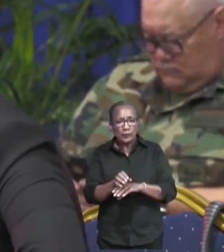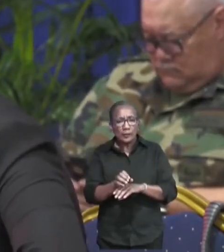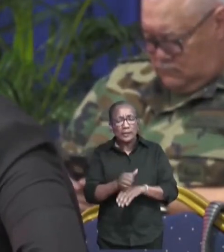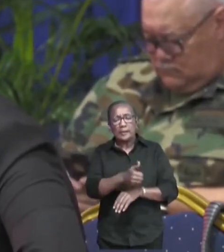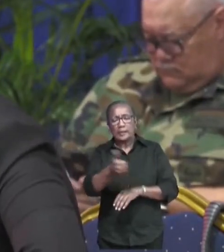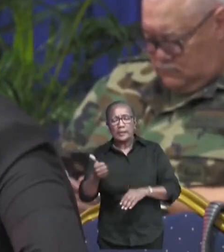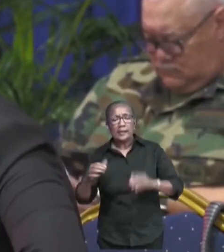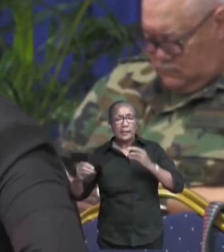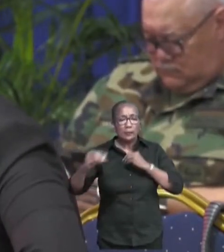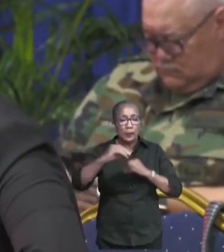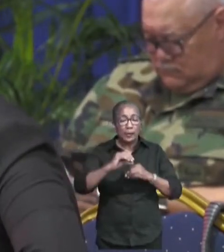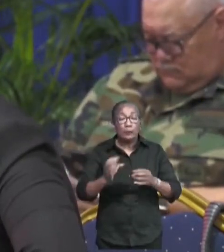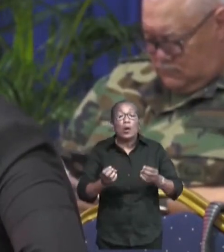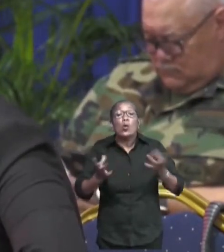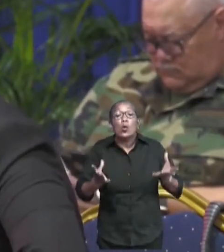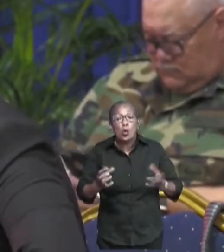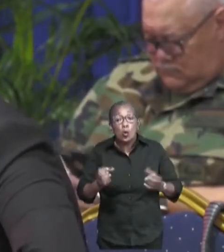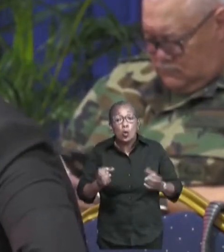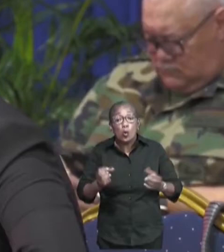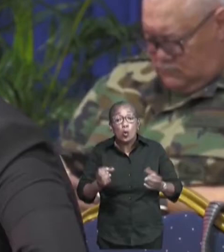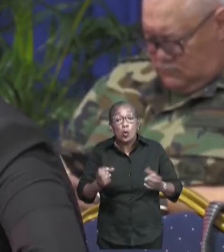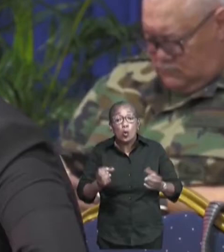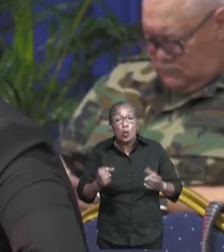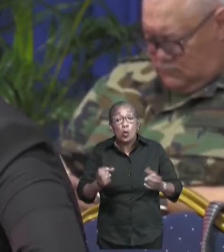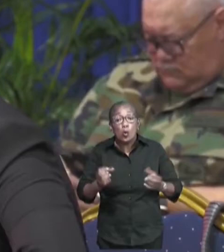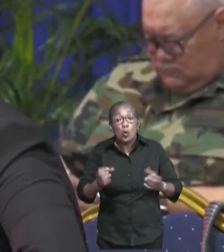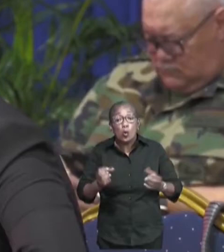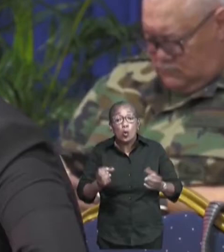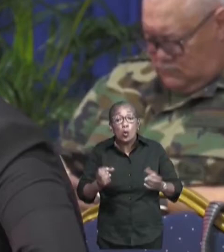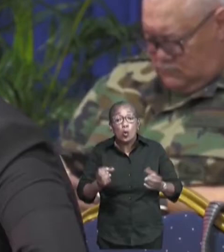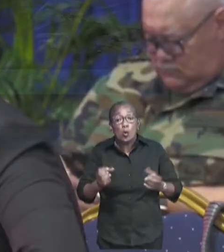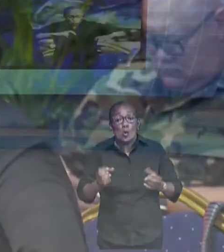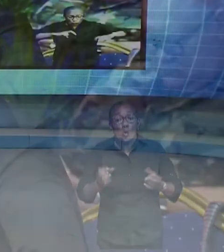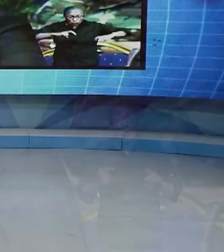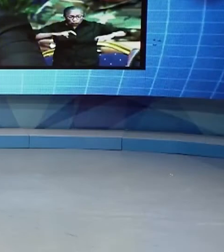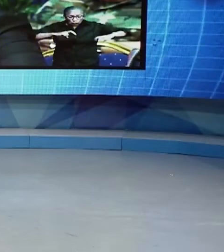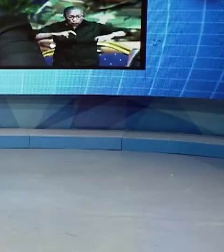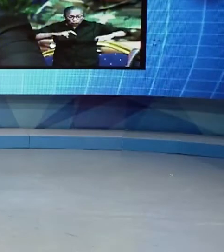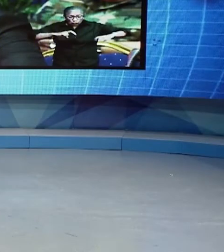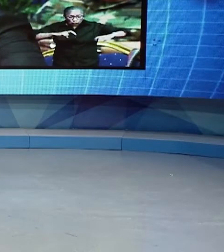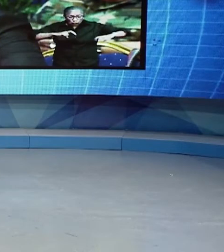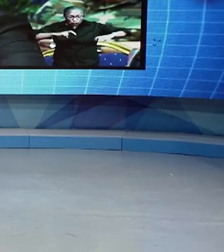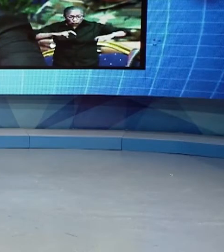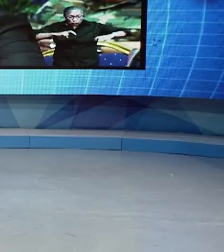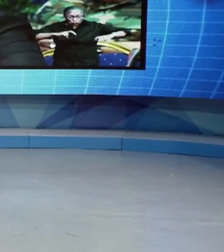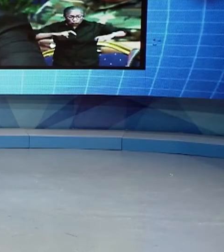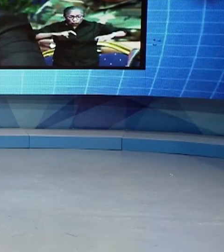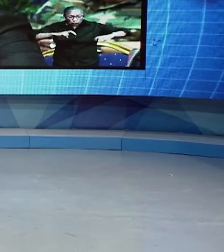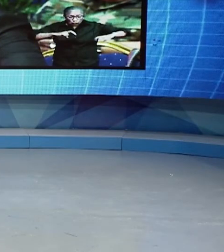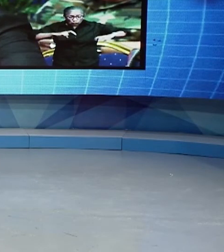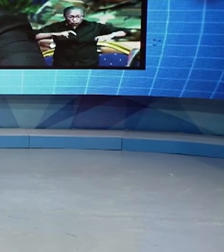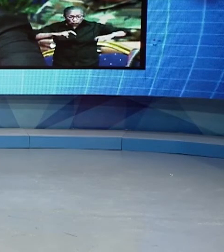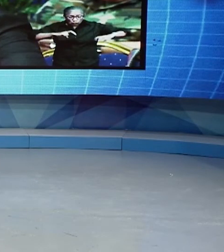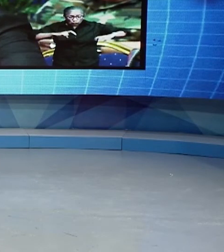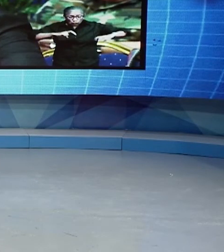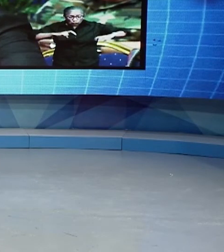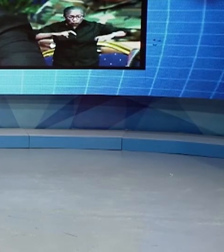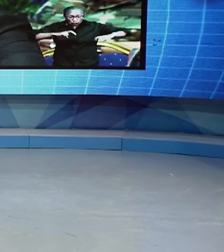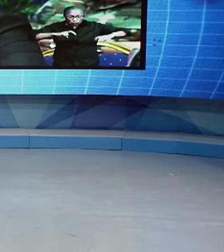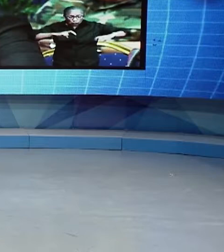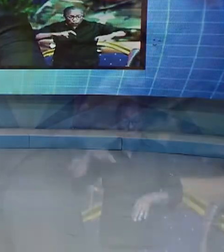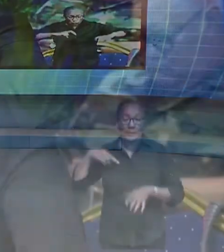is. Daarom hoeven we niet in een hoera-stemming te zijn. Jesseren vindt het belangrijk dat de gemeenschap alert